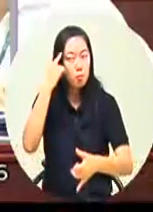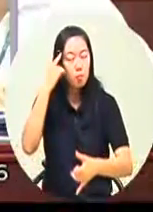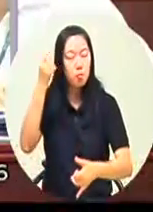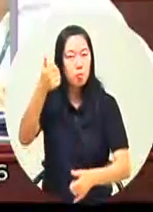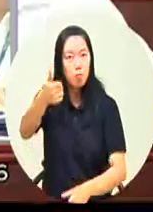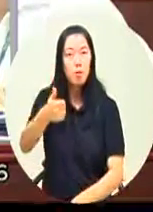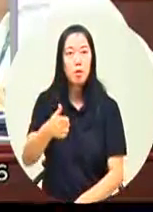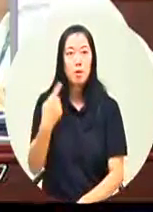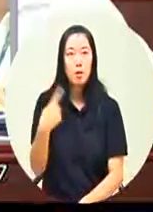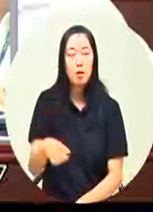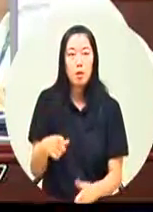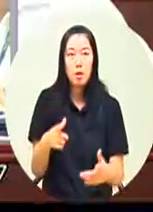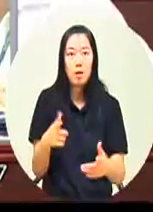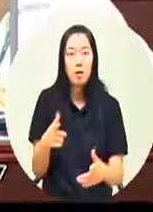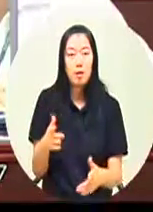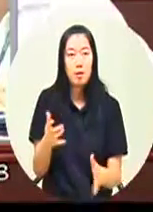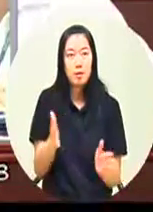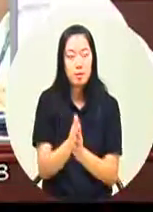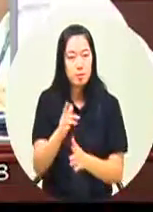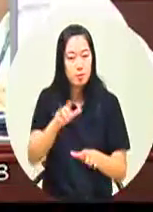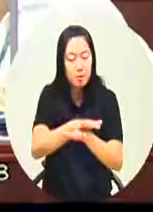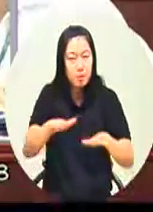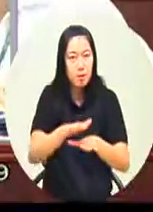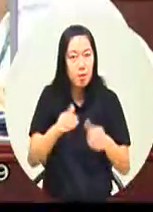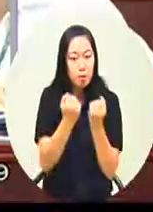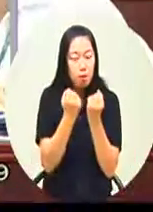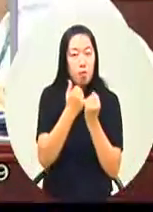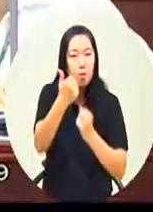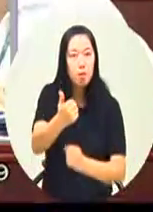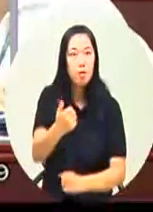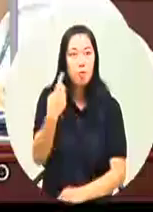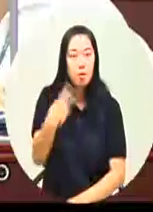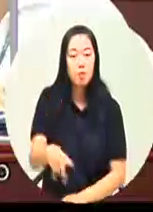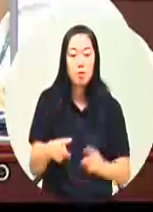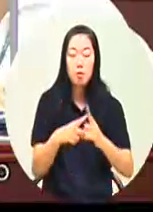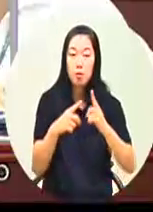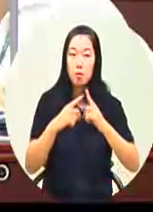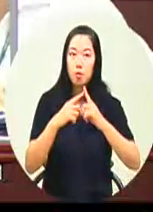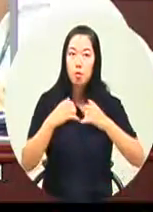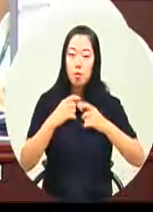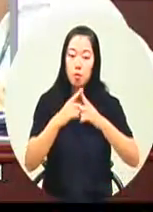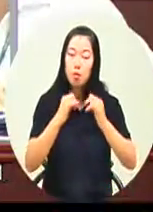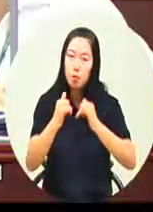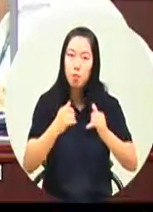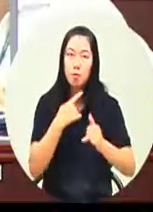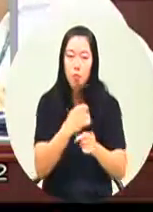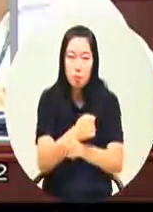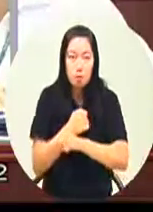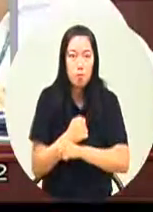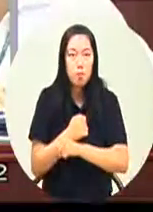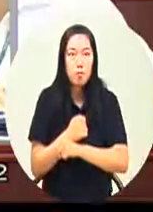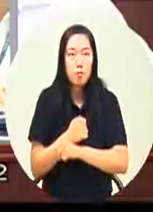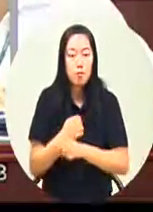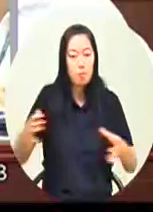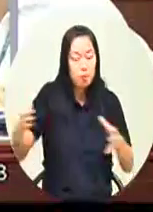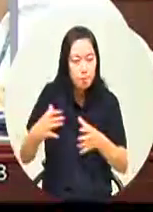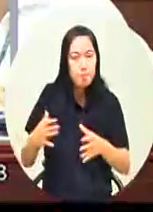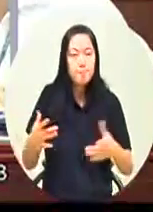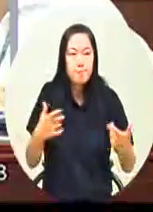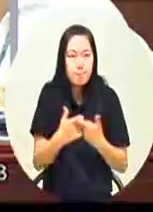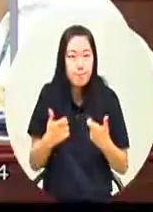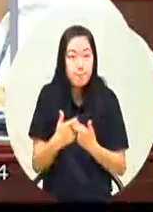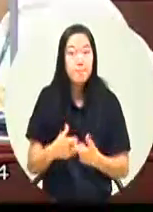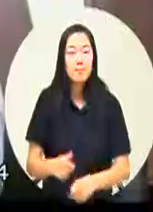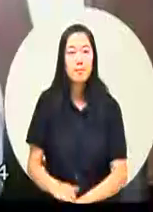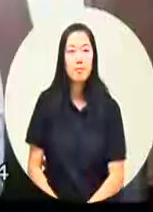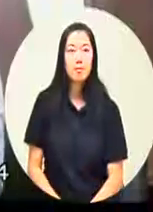须具备的安全行为。那我们希望更多的市民也能够注意到这样的一个重要性，共同来配合。 好，那